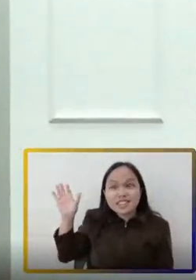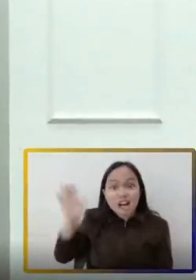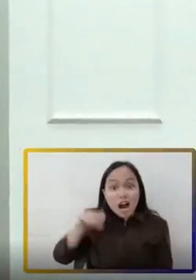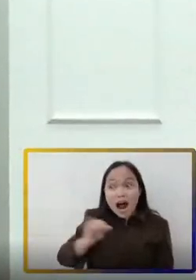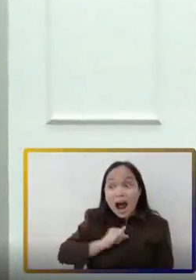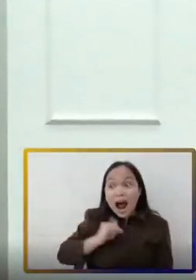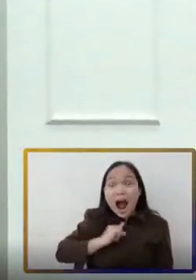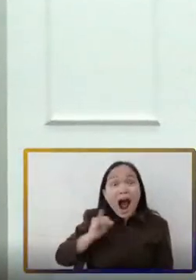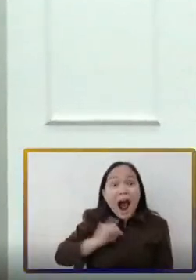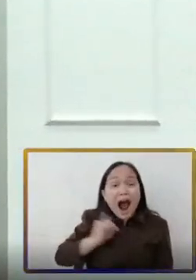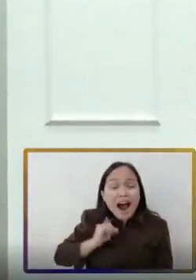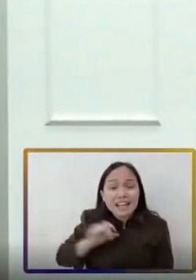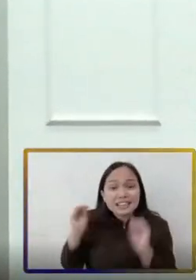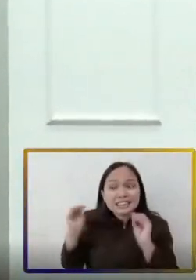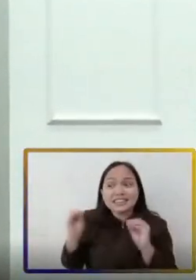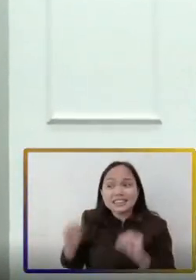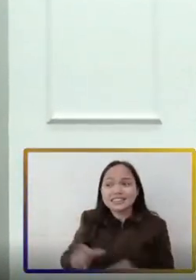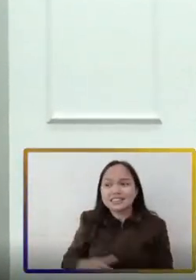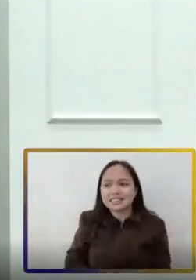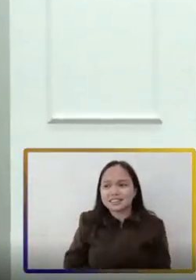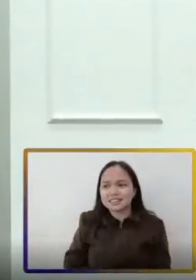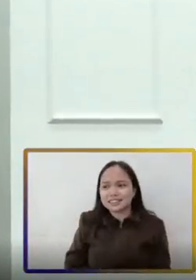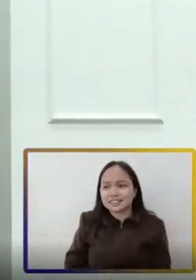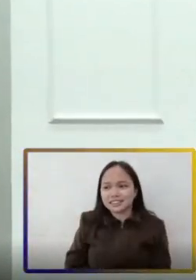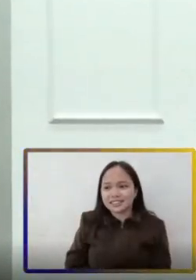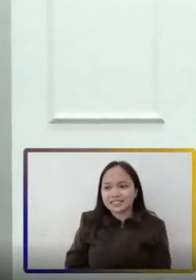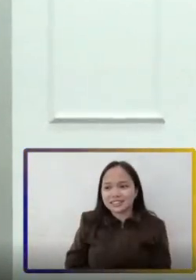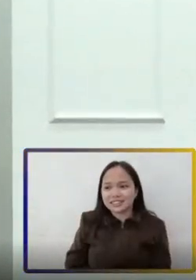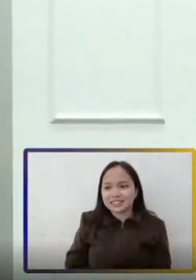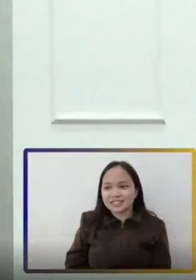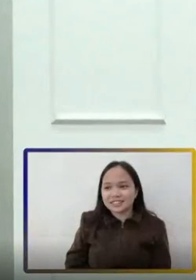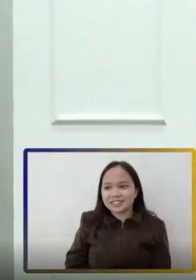Umayos ka. You understand what I'm saying?